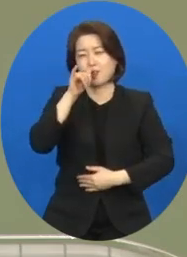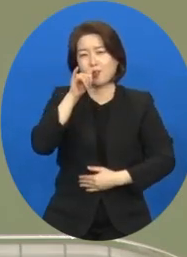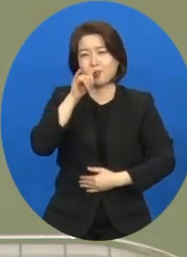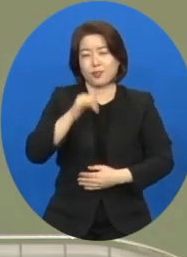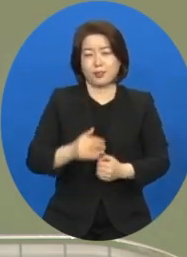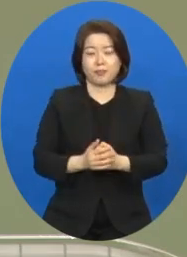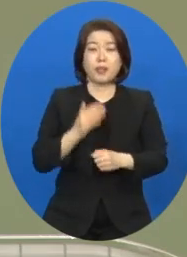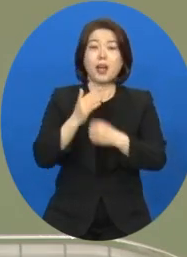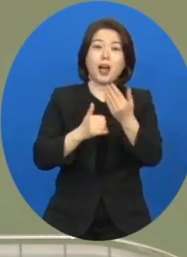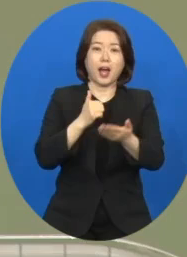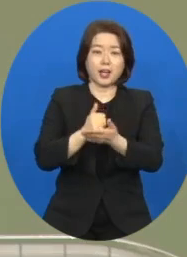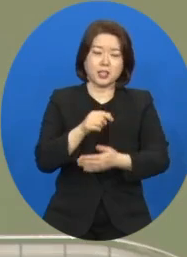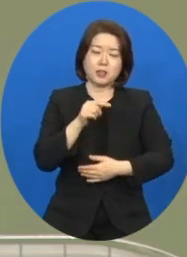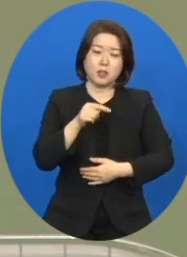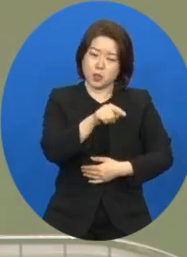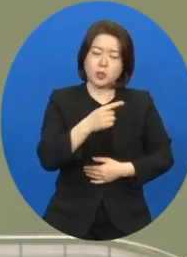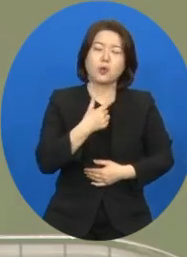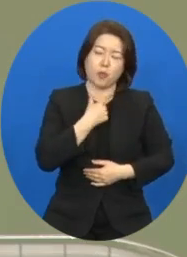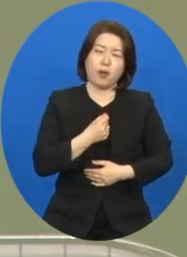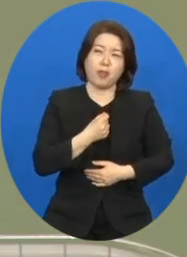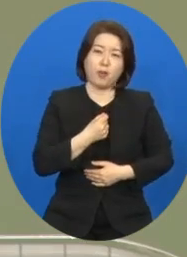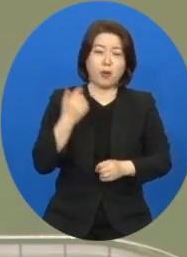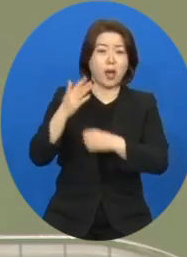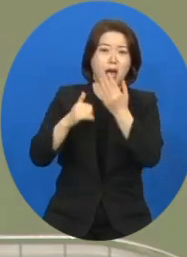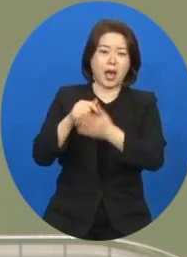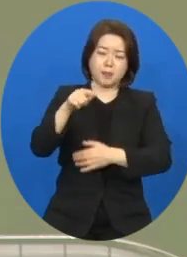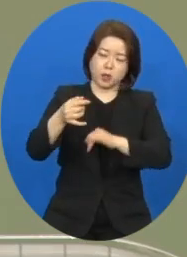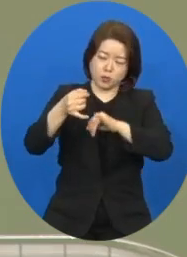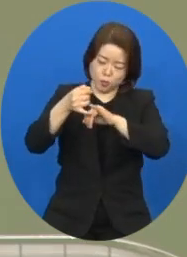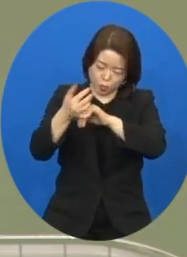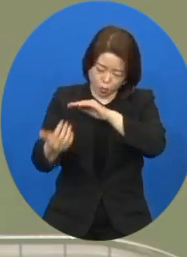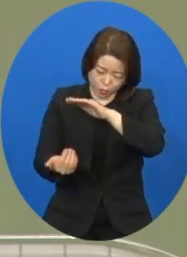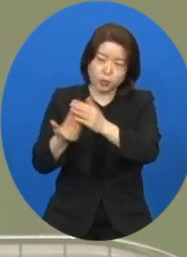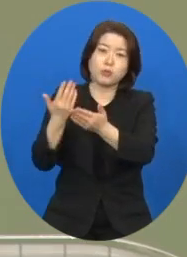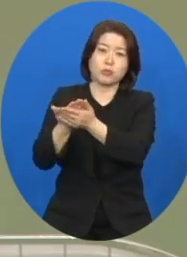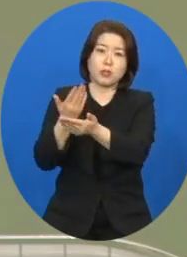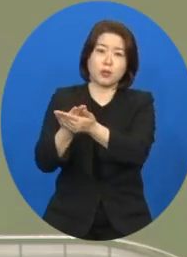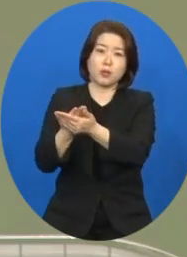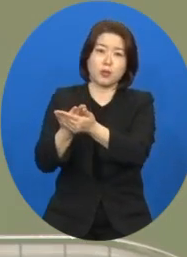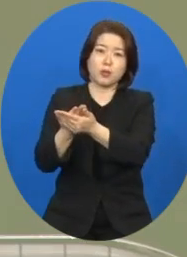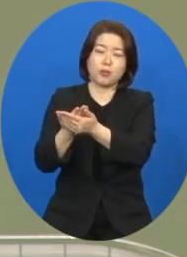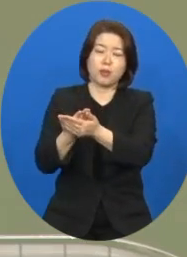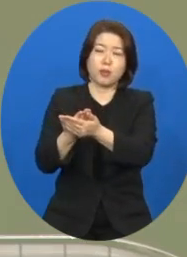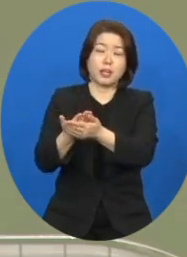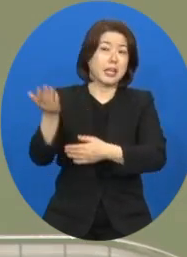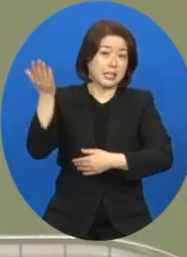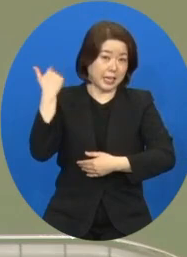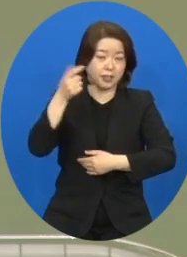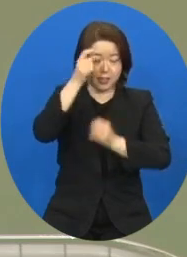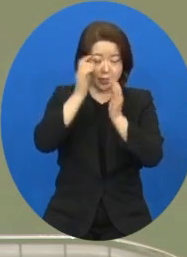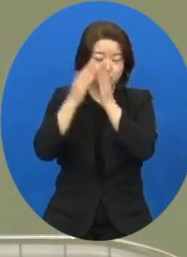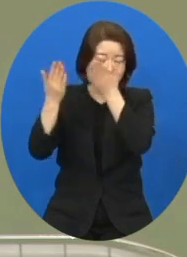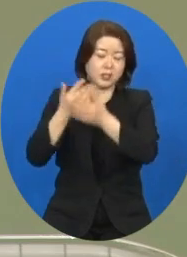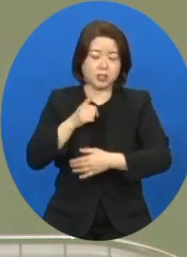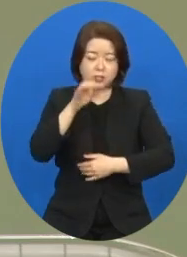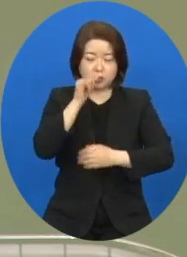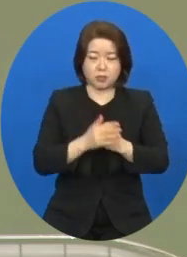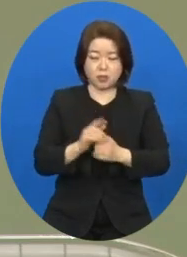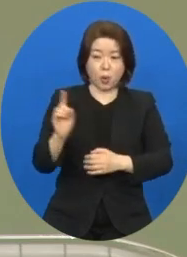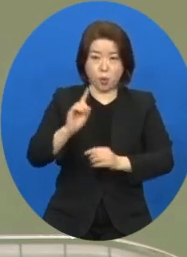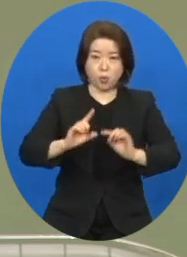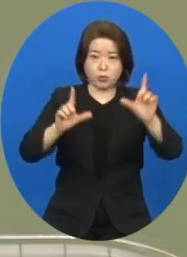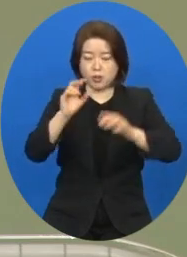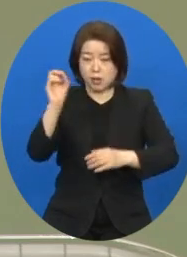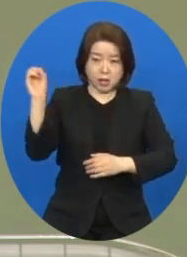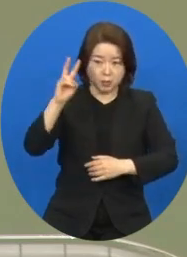하나님, 저 이거 원합니다. 하나님, 꼭 이렇게 해주세요. 근데 어느 날 갑자기 그런 생각이 불뚝